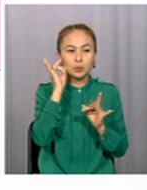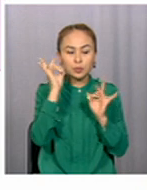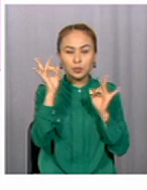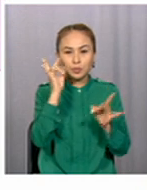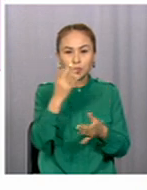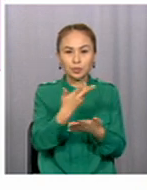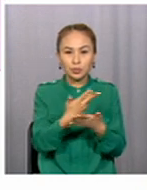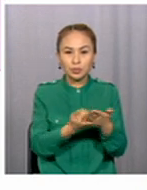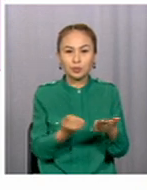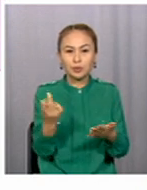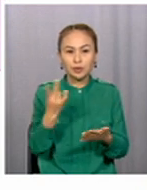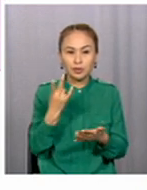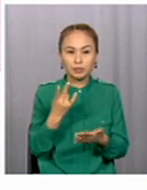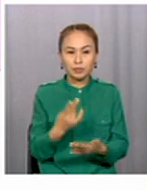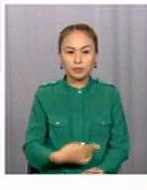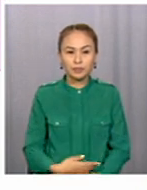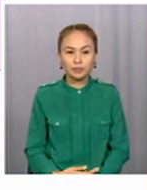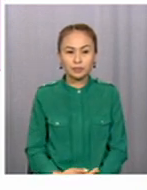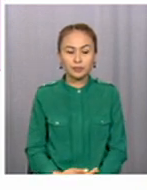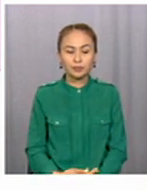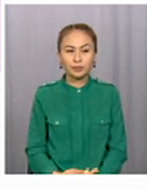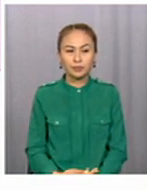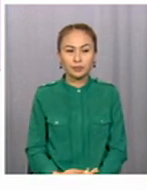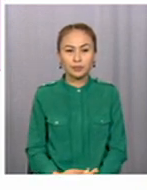өшіру керек пе?